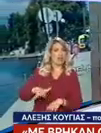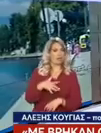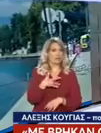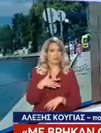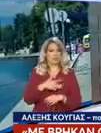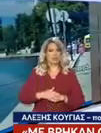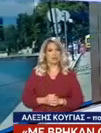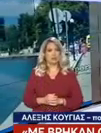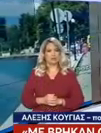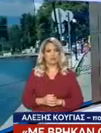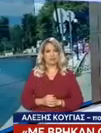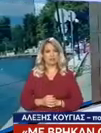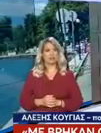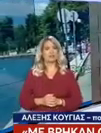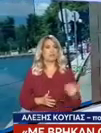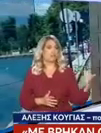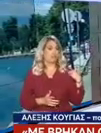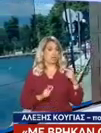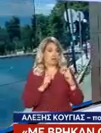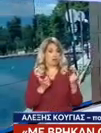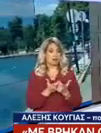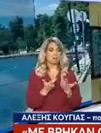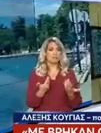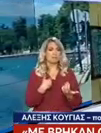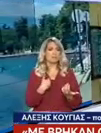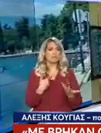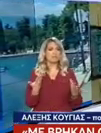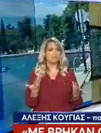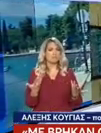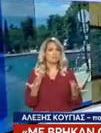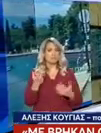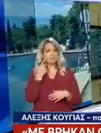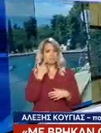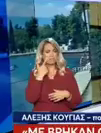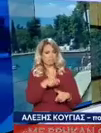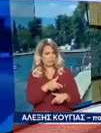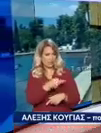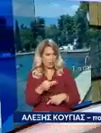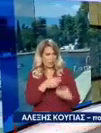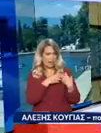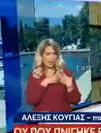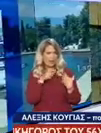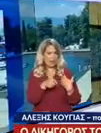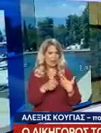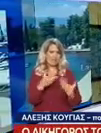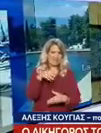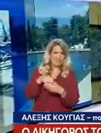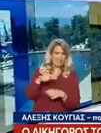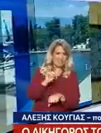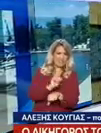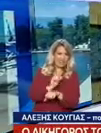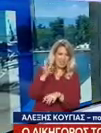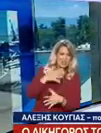το συμπάθησα σαν παιδί, η οικογένεια μου ήταν καταπληκτική. Και επειδή ήθελα κάθε φορά που αναλαμβάνω μια υπόθεση να δω και το περιβάλλον που ζούσε αυτό το παιδί, να δω και το